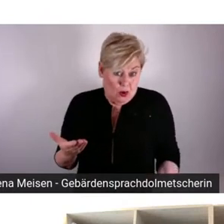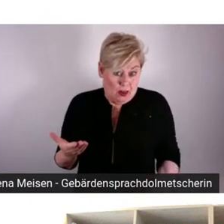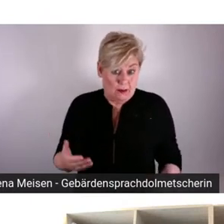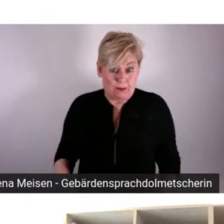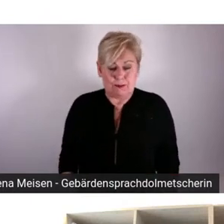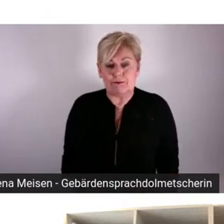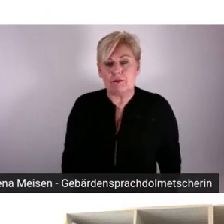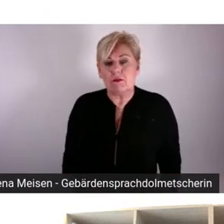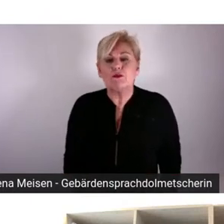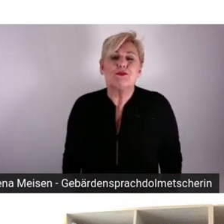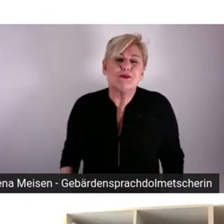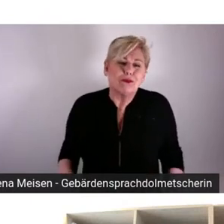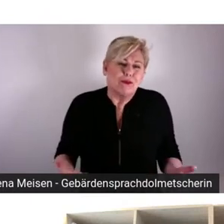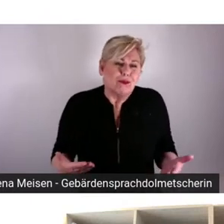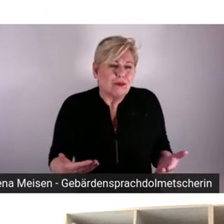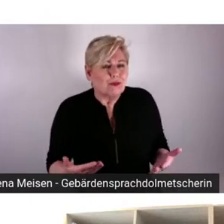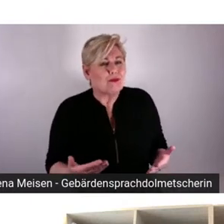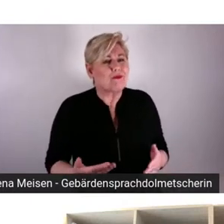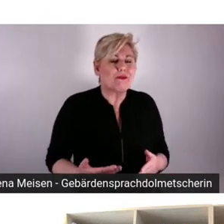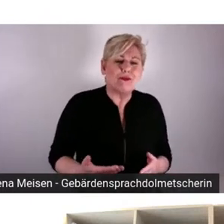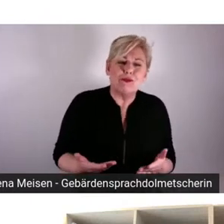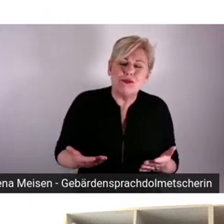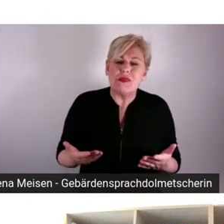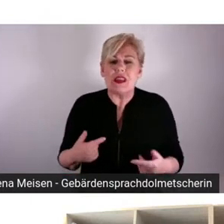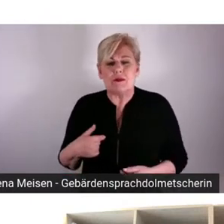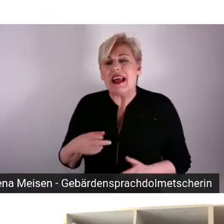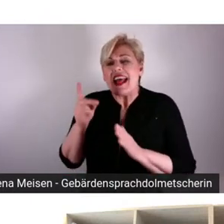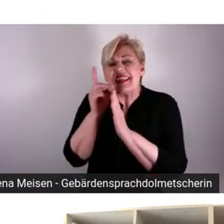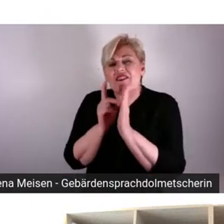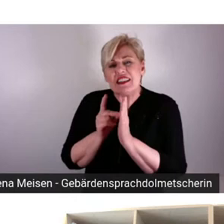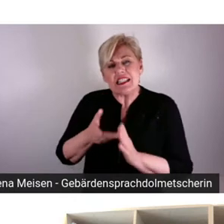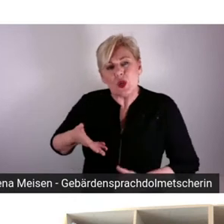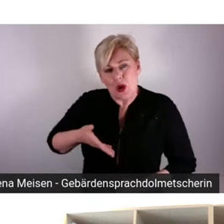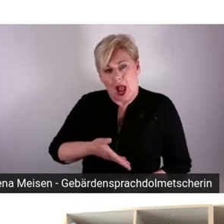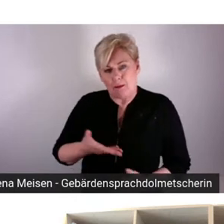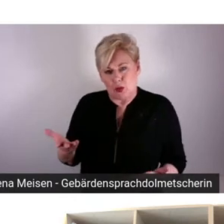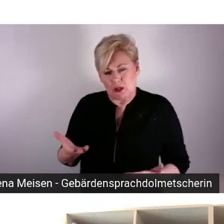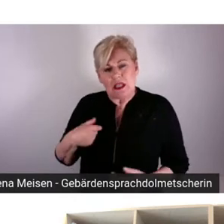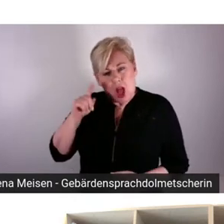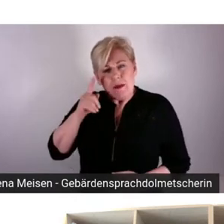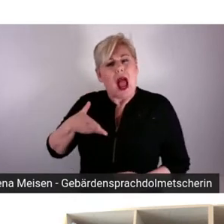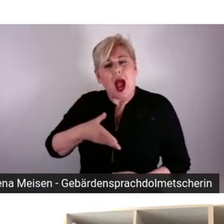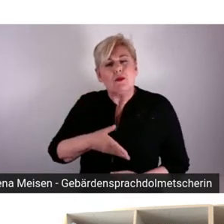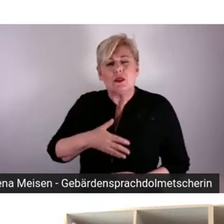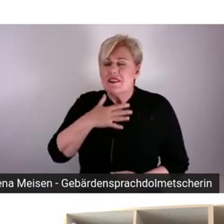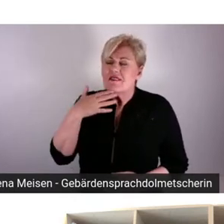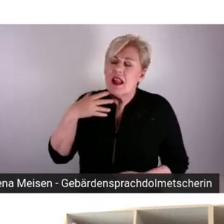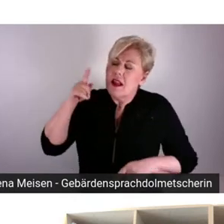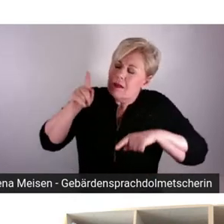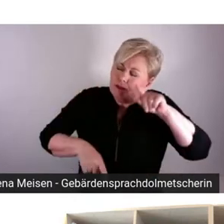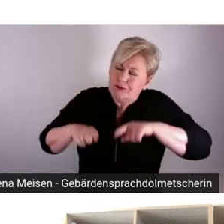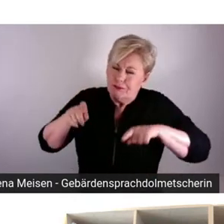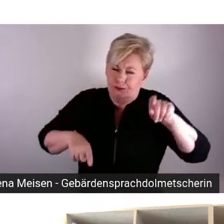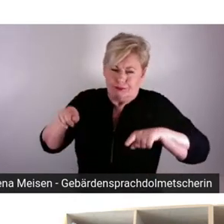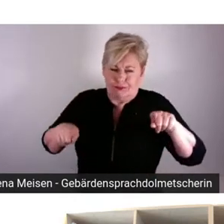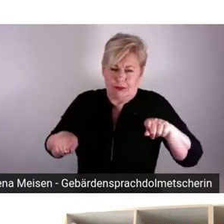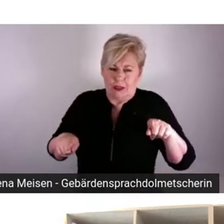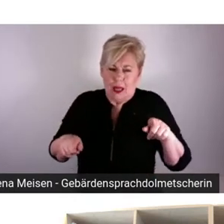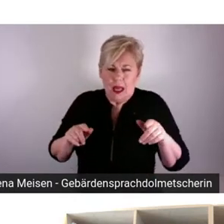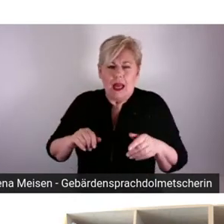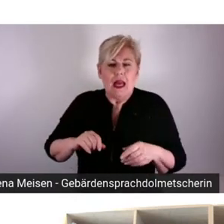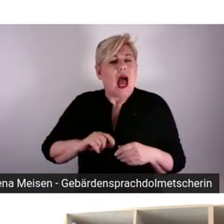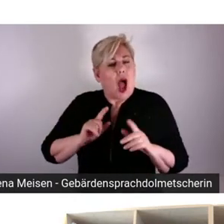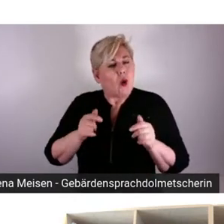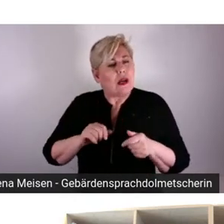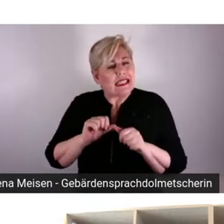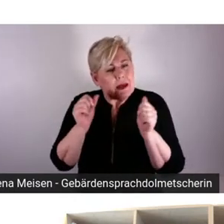Das kommt immer darauf an, wie man Armut genau definiert. Und ich glaube, Armut hat viele Gesichter und viele Dimensionen. Und eine Dimension ist tatsächlich